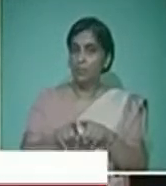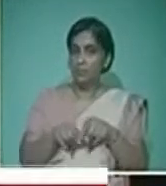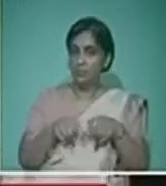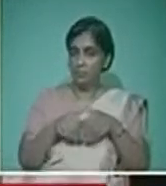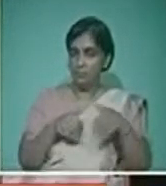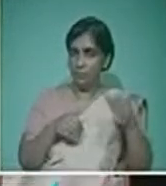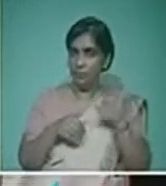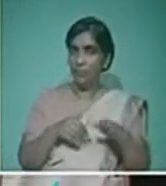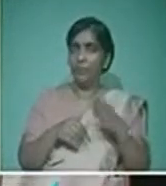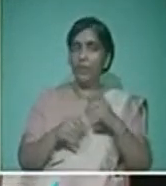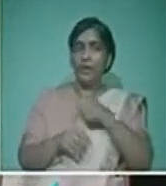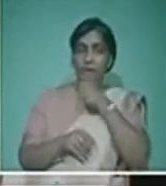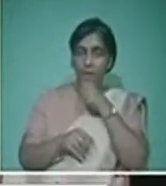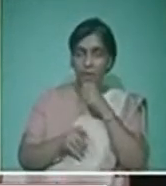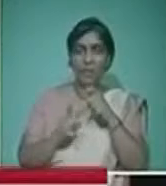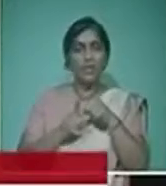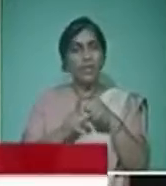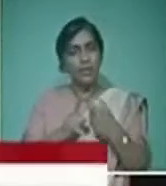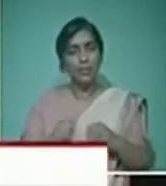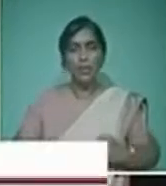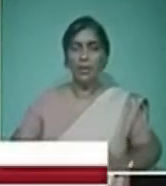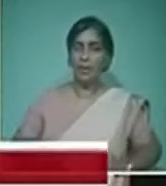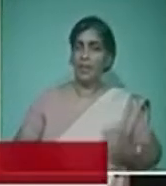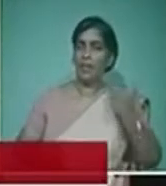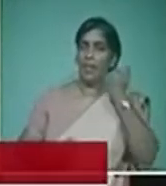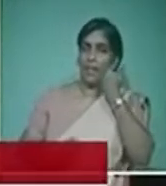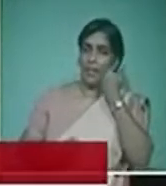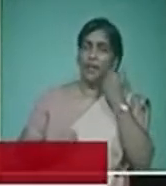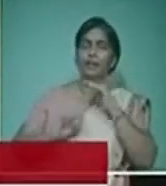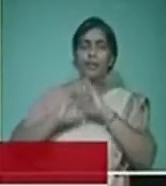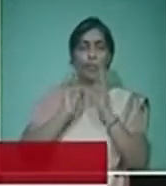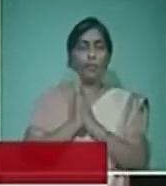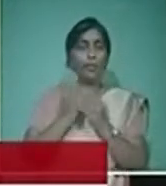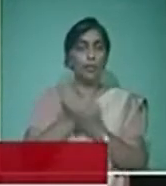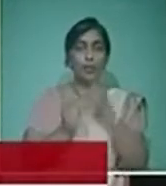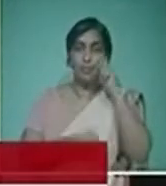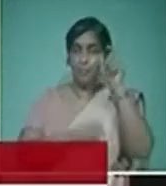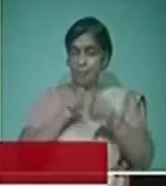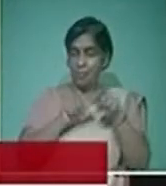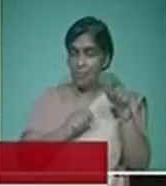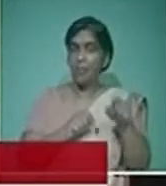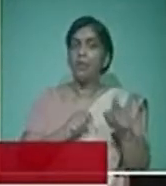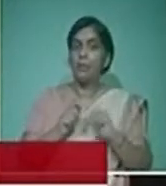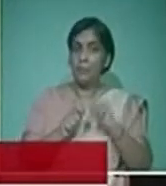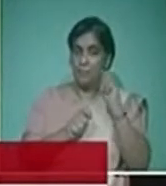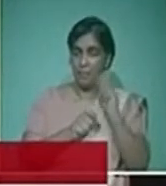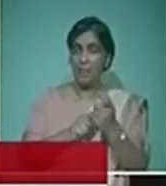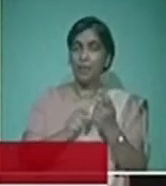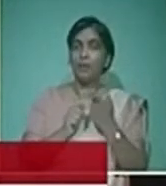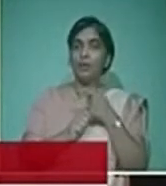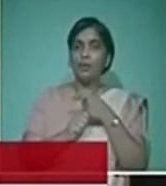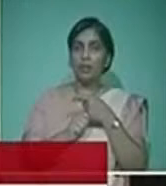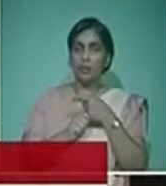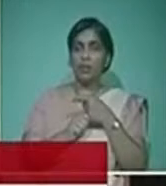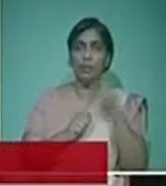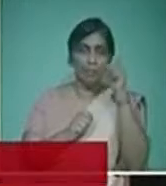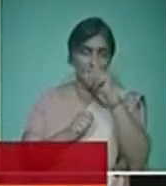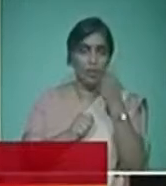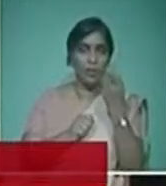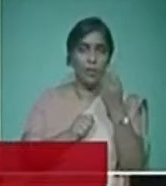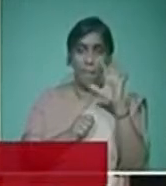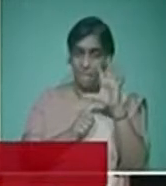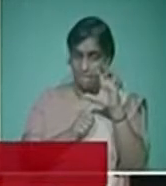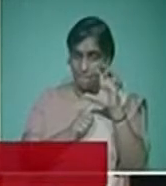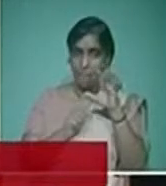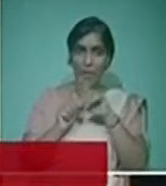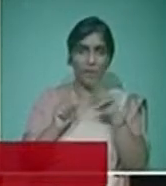විට වැඩිහිටි ආබාධිත වකුගඩු රෝගීන් ආධාර ලැබෙන පුද්ගලයන් වෙත ගෙවනු ලබන දීමනාව මාසයකට රුපියල්